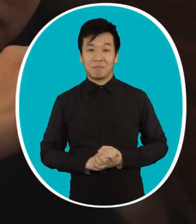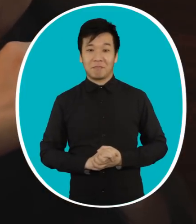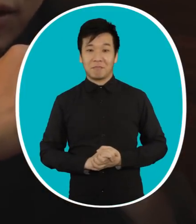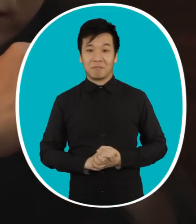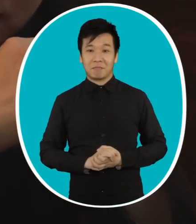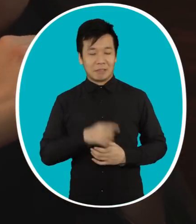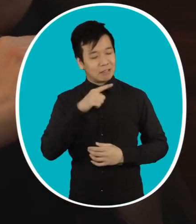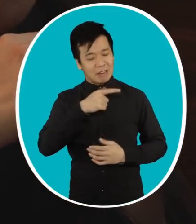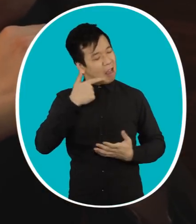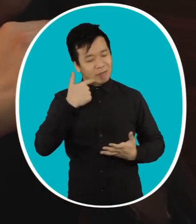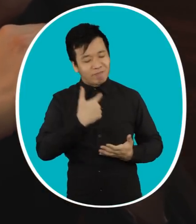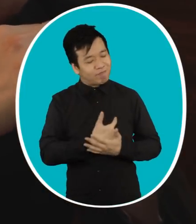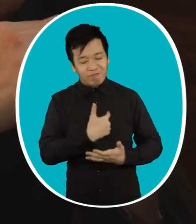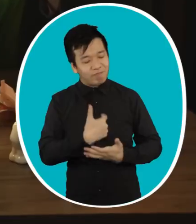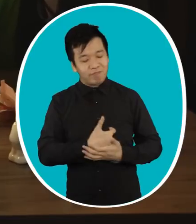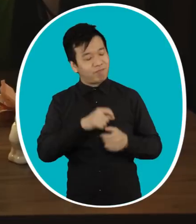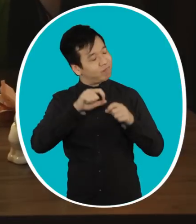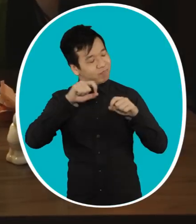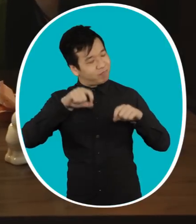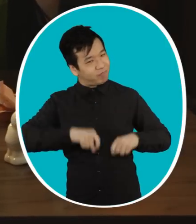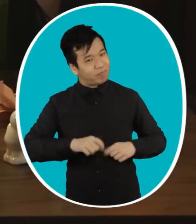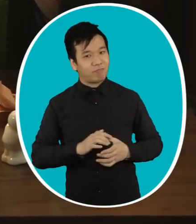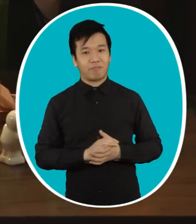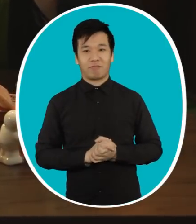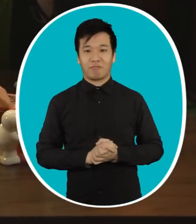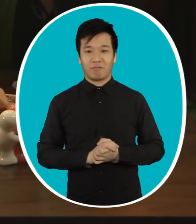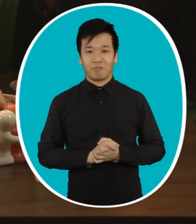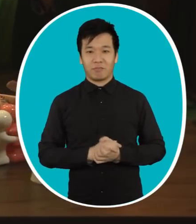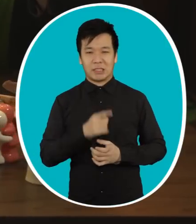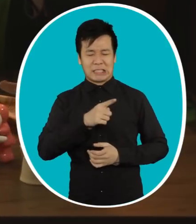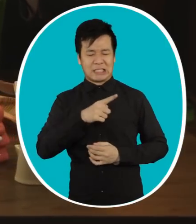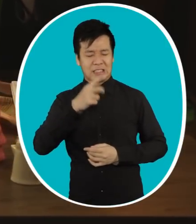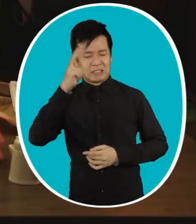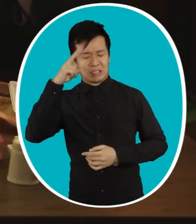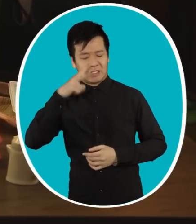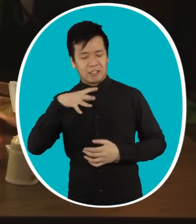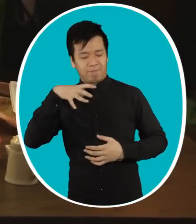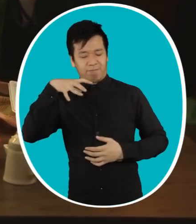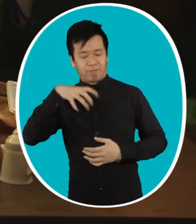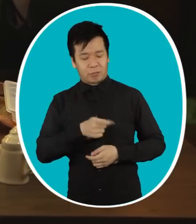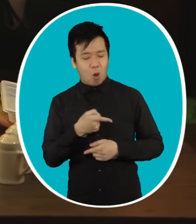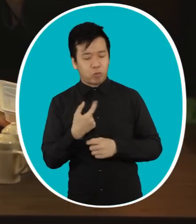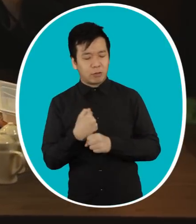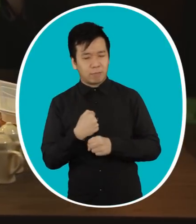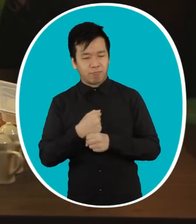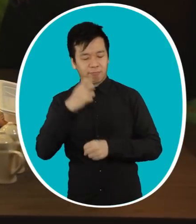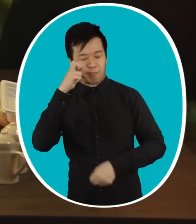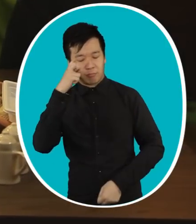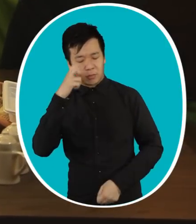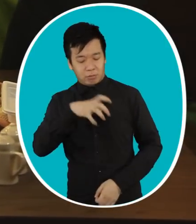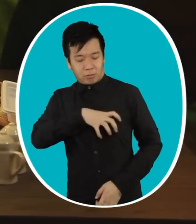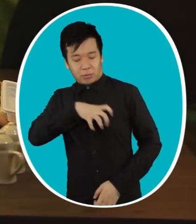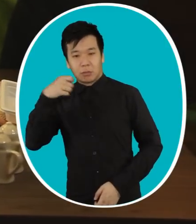呢個係一個好自理性嘅問題嚟。因為你自己咧成日沉醉咗喺你嘅工作裏邊咧，你冇得抽翻